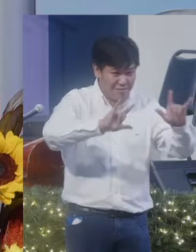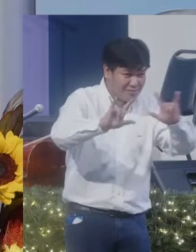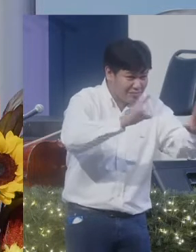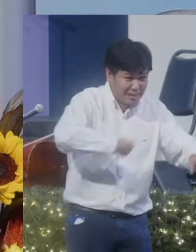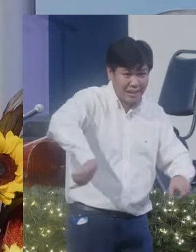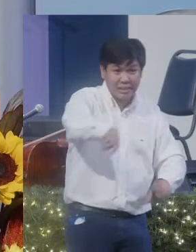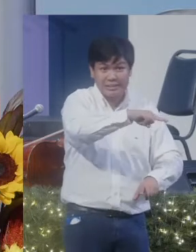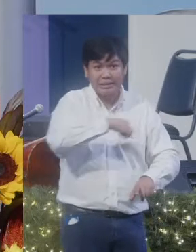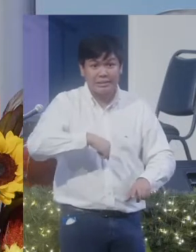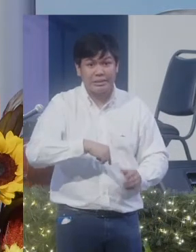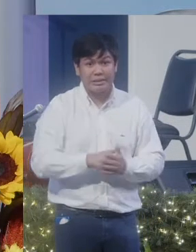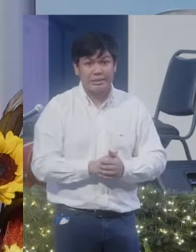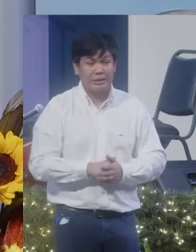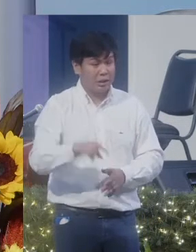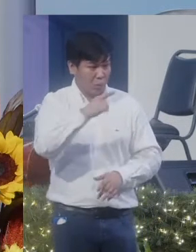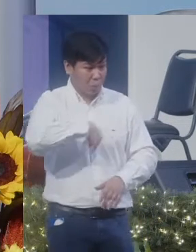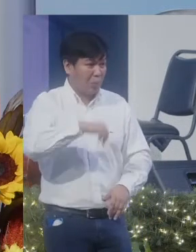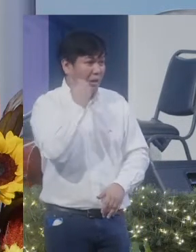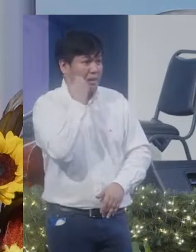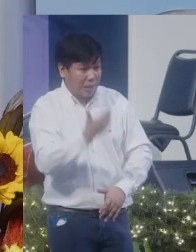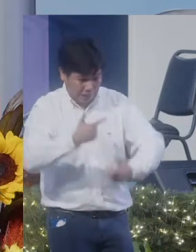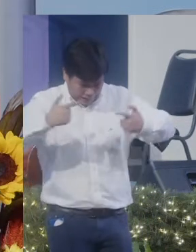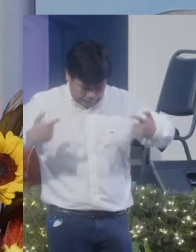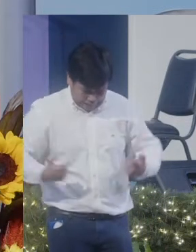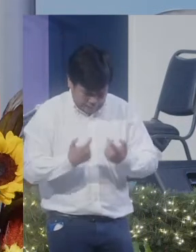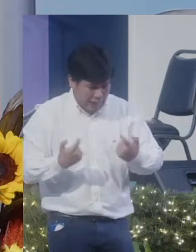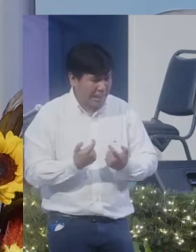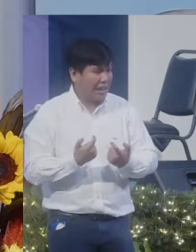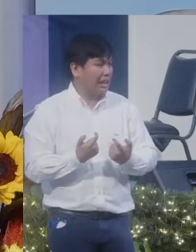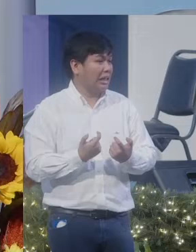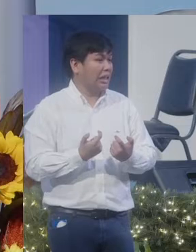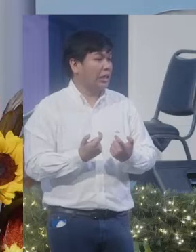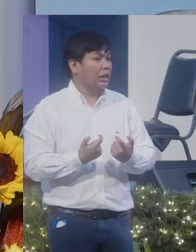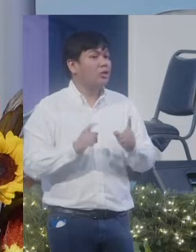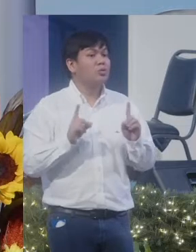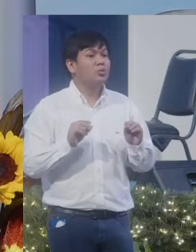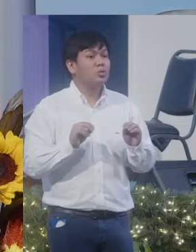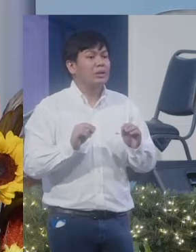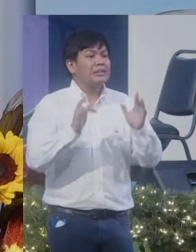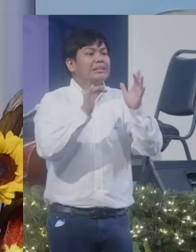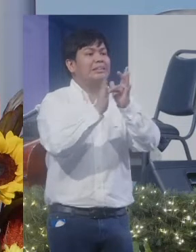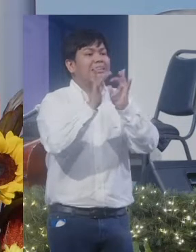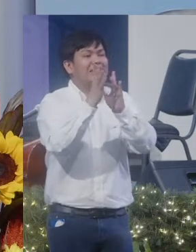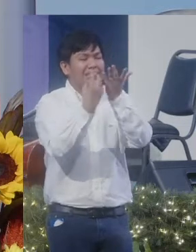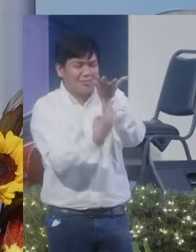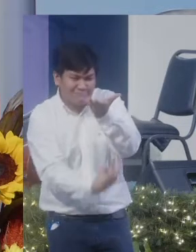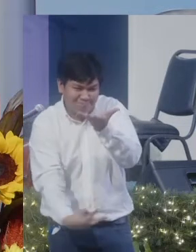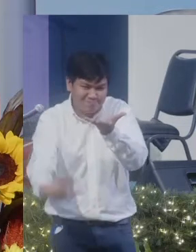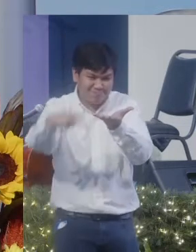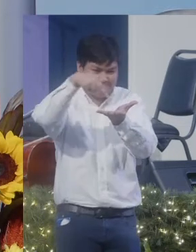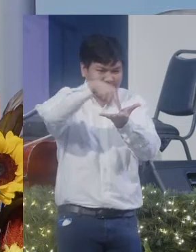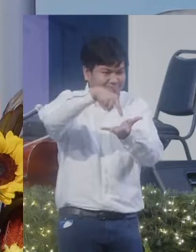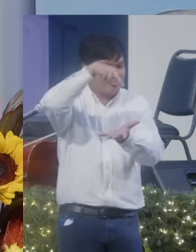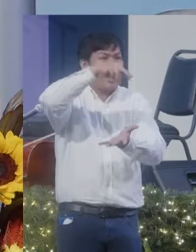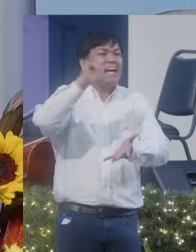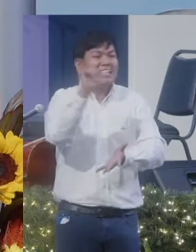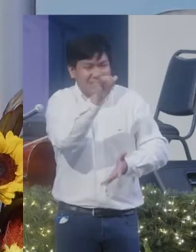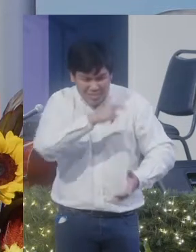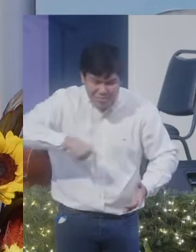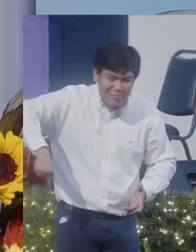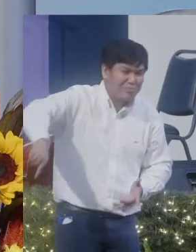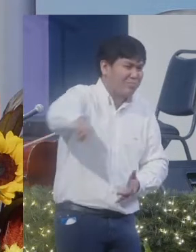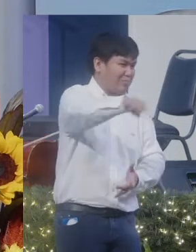us, even when we were dead in our trespasses, made us alive together with Christ. By